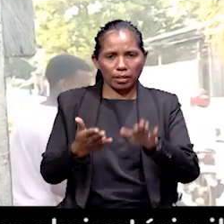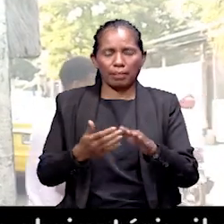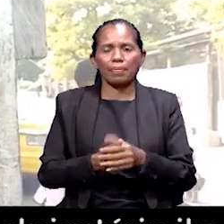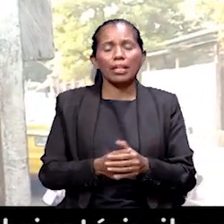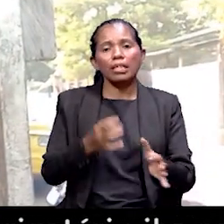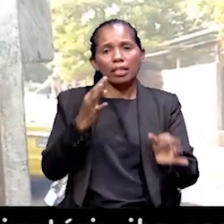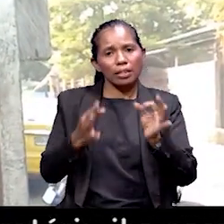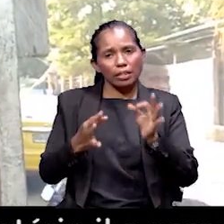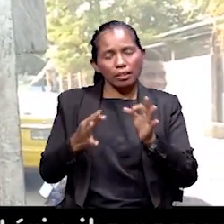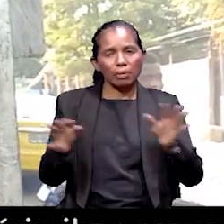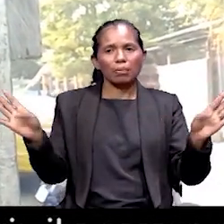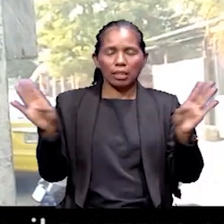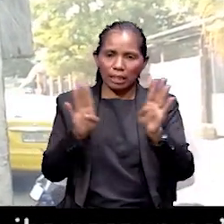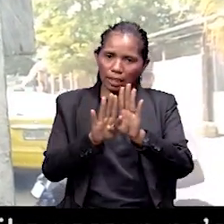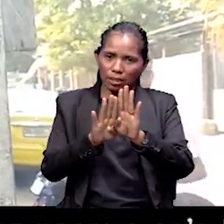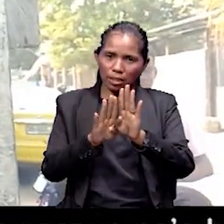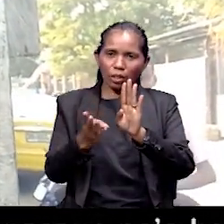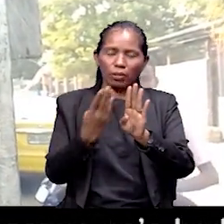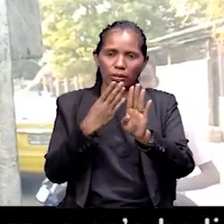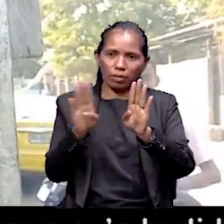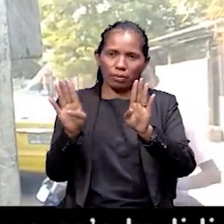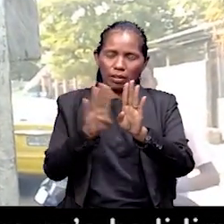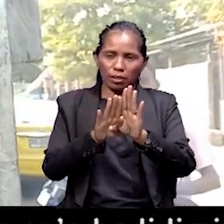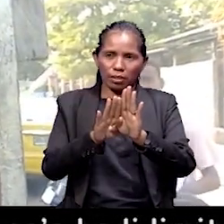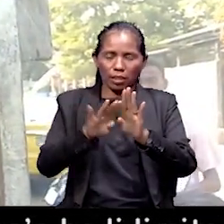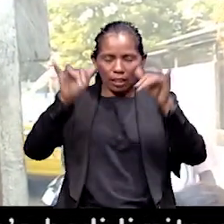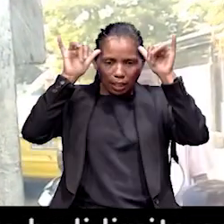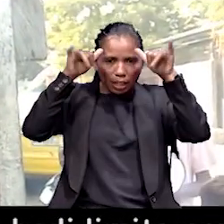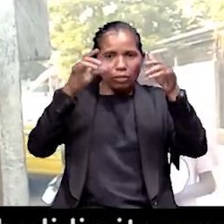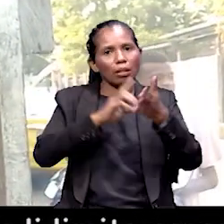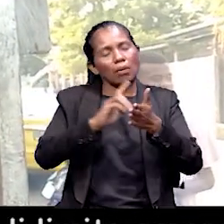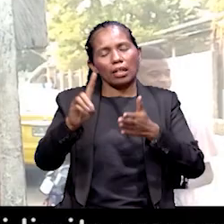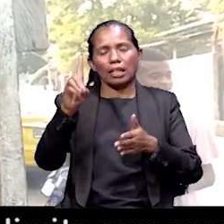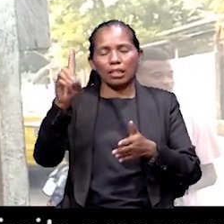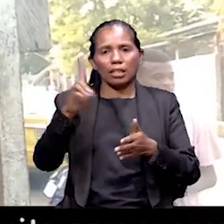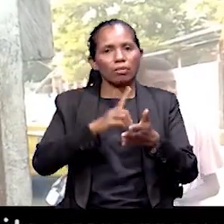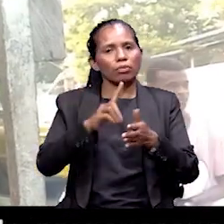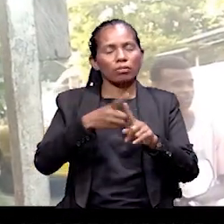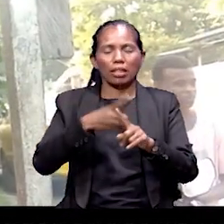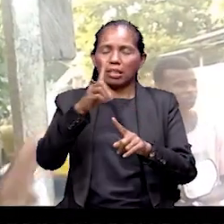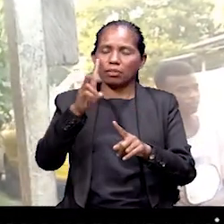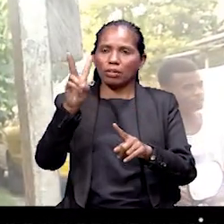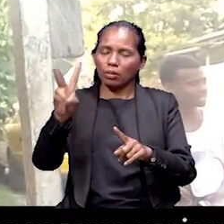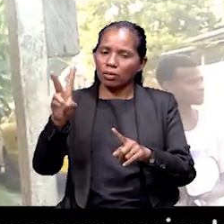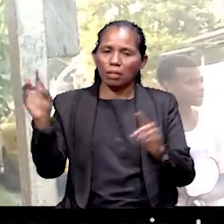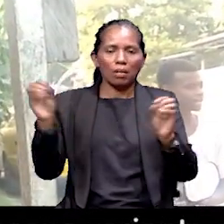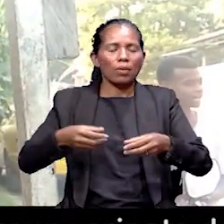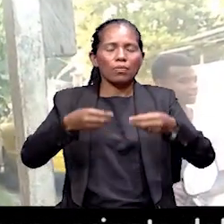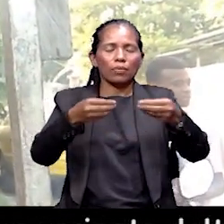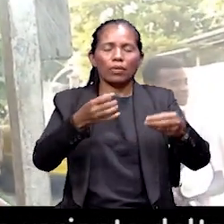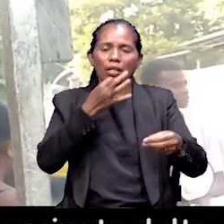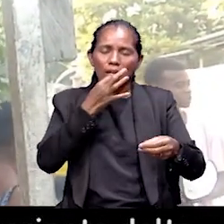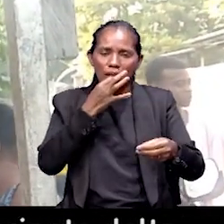ini takatian ini orang matang. Mak karo angsa semana ini dah semana ruga fulla ini dah fulla ruga lara net. Yang jelas macam ane saya mau